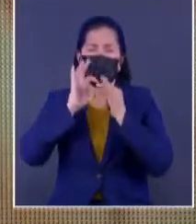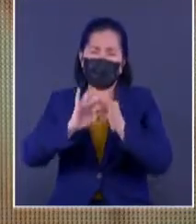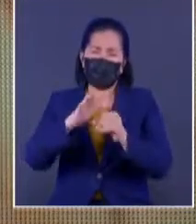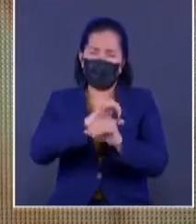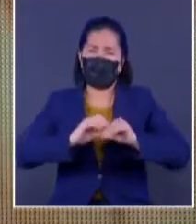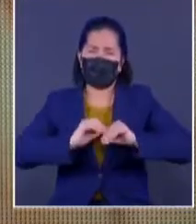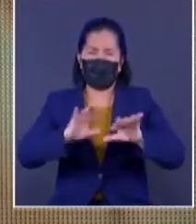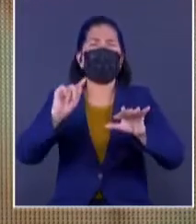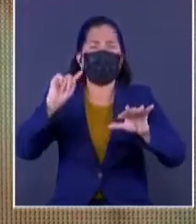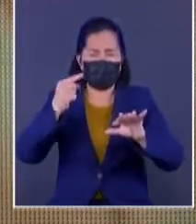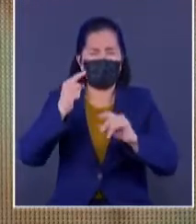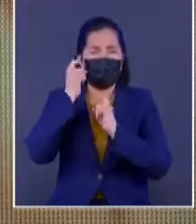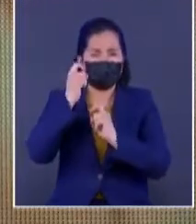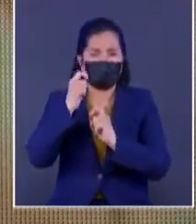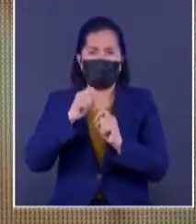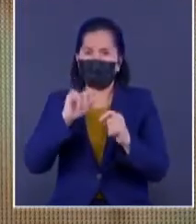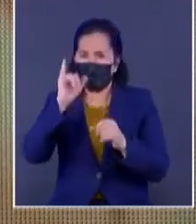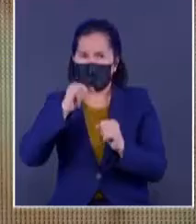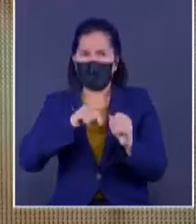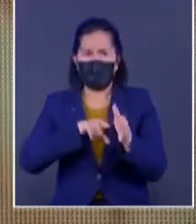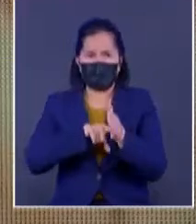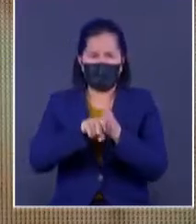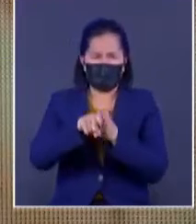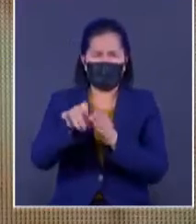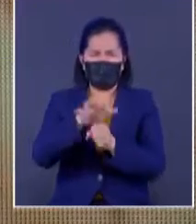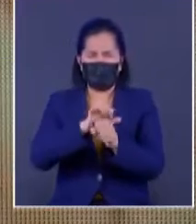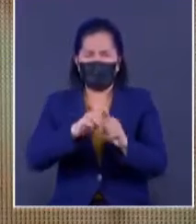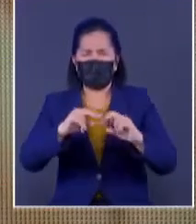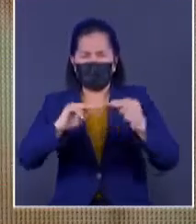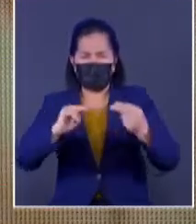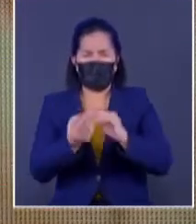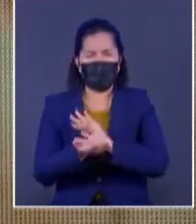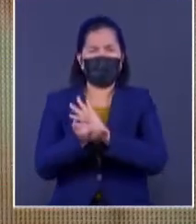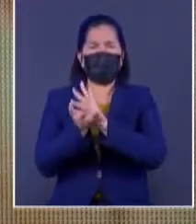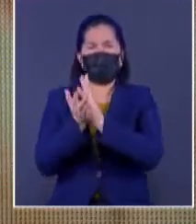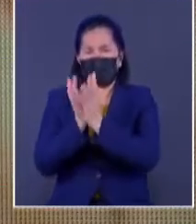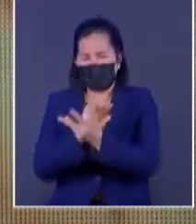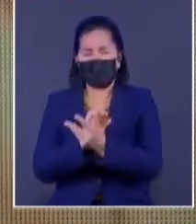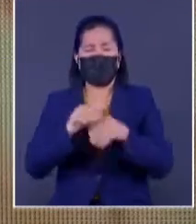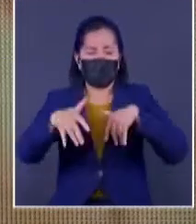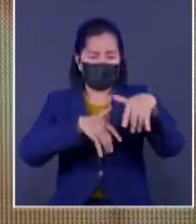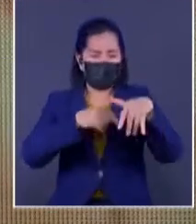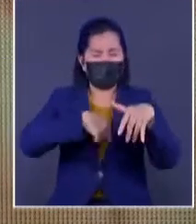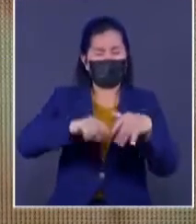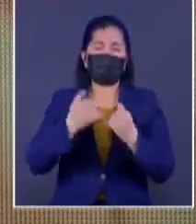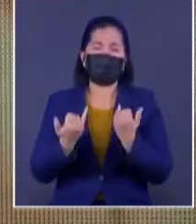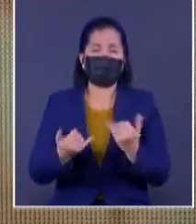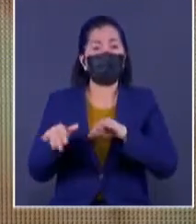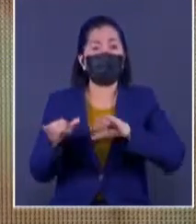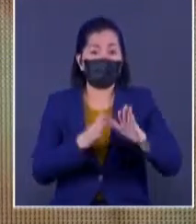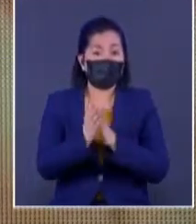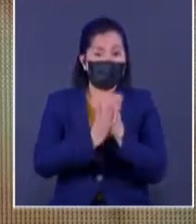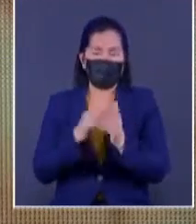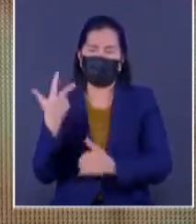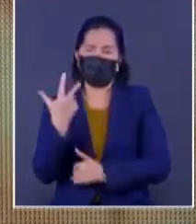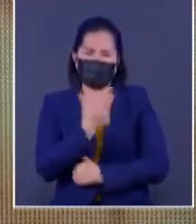ครั้งใหม่นะคะรวมทั้งเชื้อเนี่ยอาจจะกลายพันธุ์อีกแง่นึงประชาชนค่ะตอนนี้ก็หลายคนเตรียมตัวนะคะที่จะไปเข้ารับวั